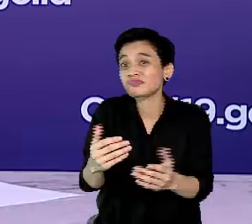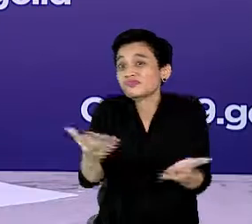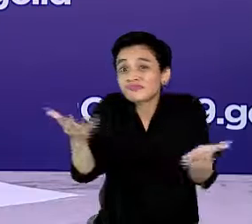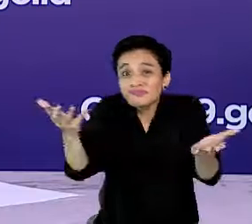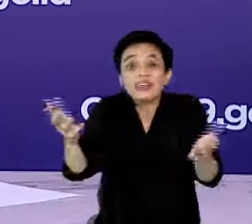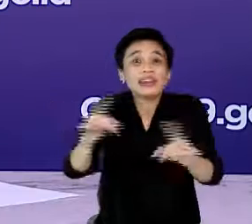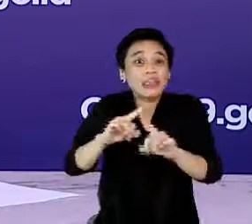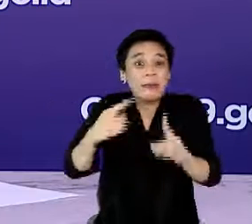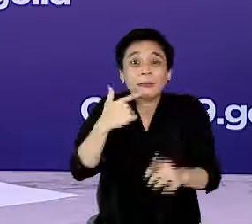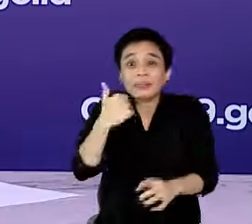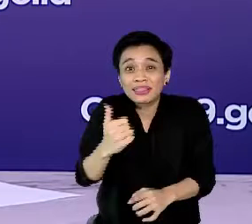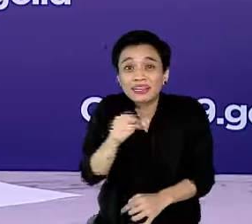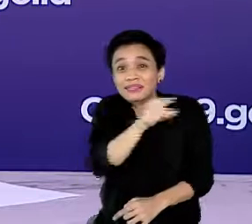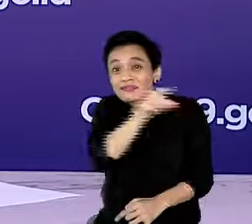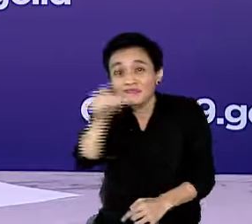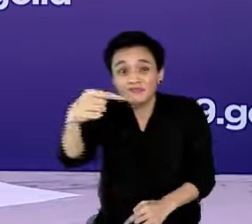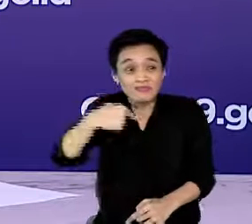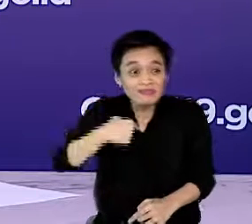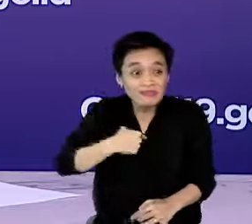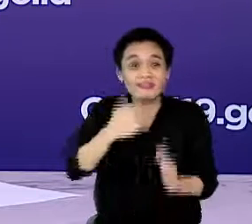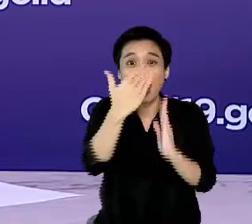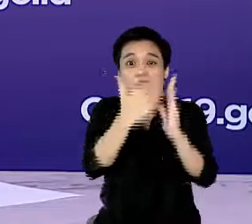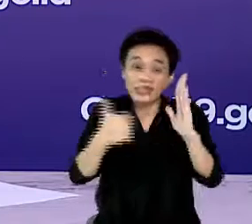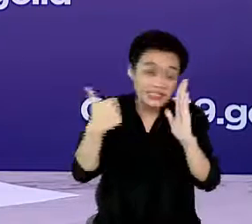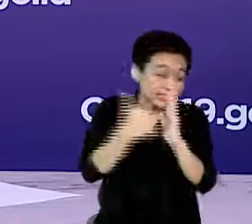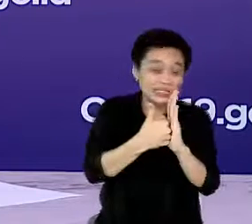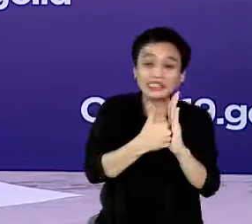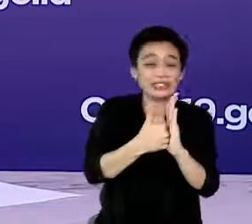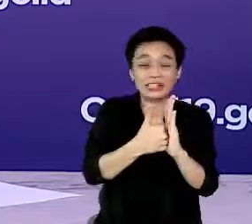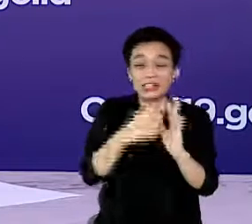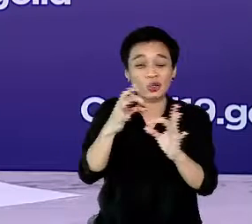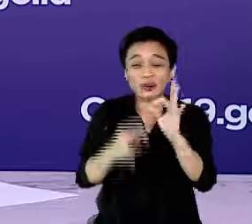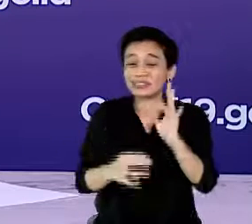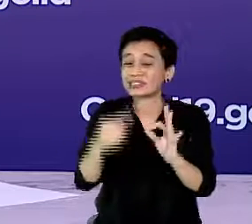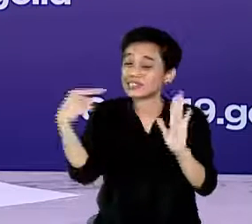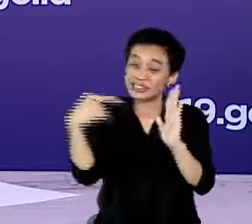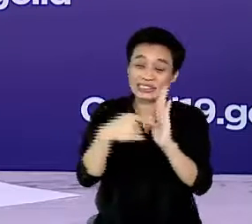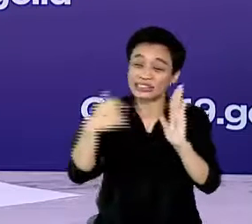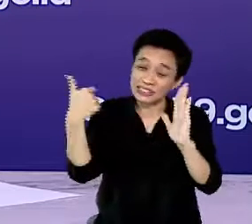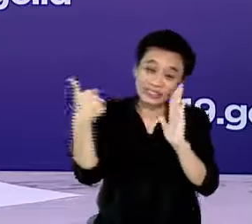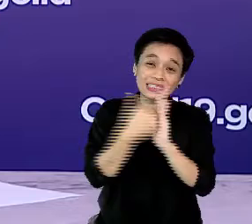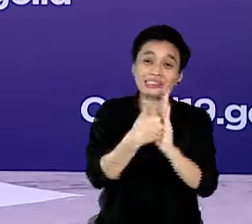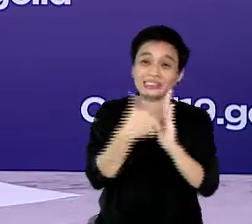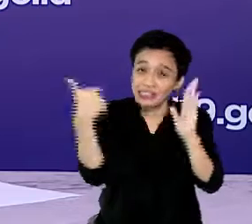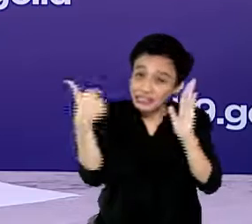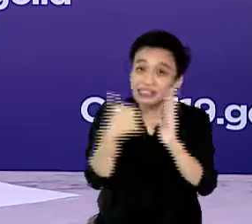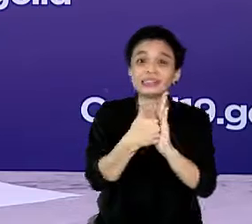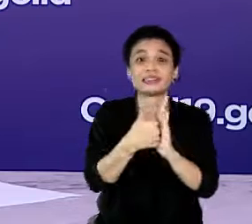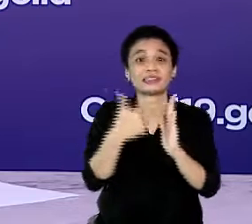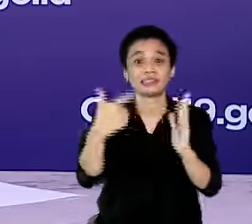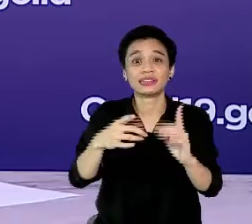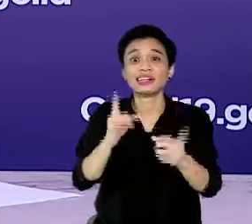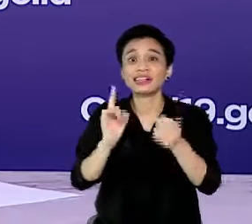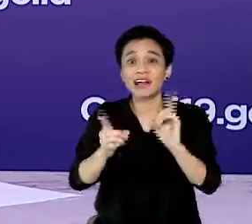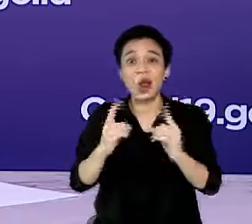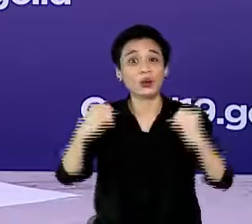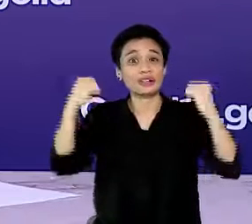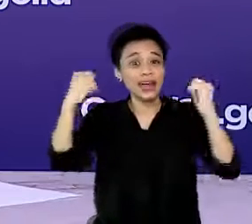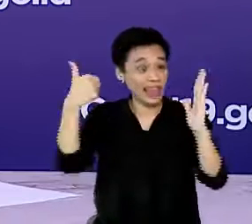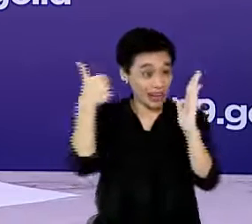ialah memperketat protokol Kesehatan tidak ada jalan lain karena dengan itulah kita dapat memutus rantai penularan